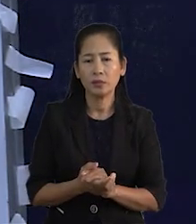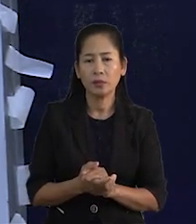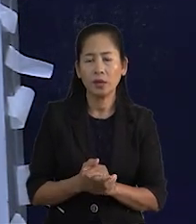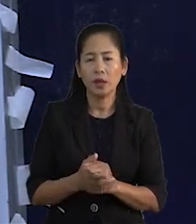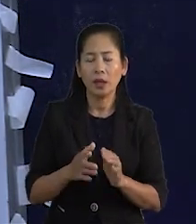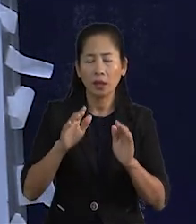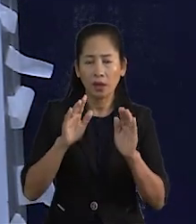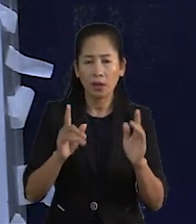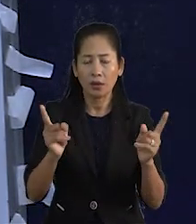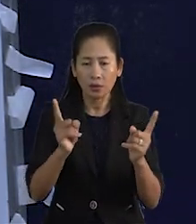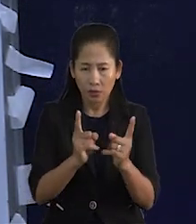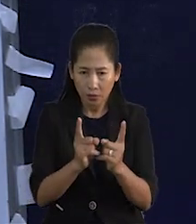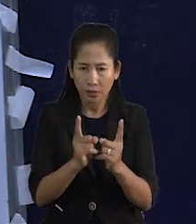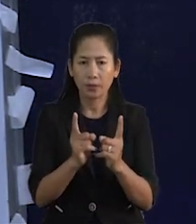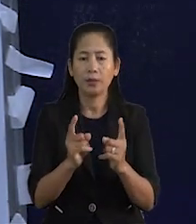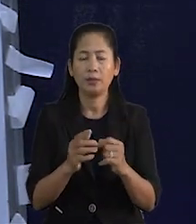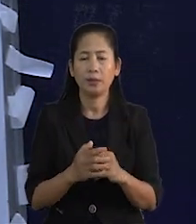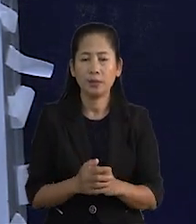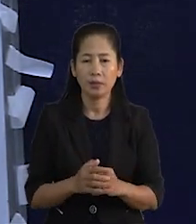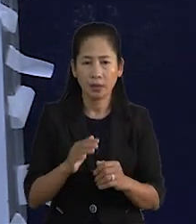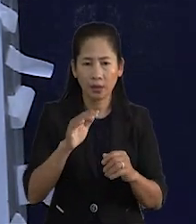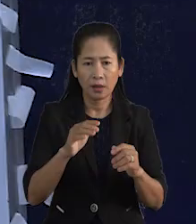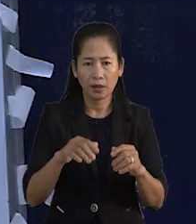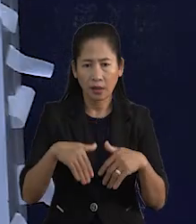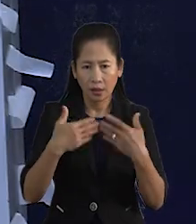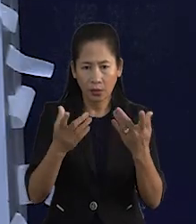ឲ្យមកជុំគ្នាវិញ